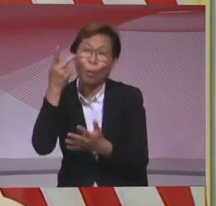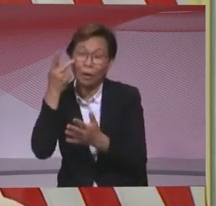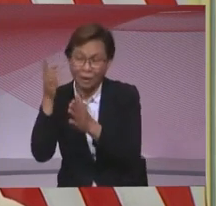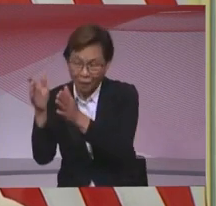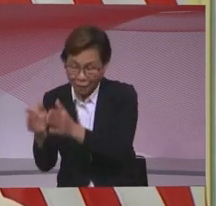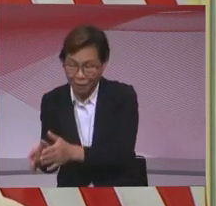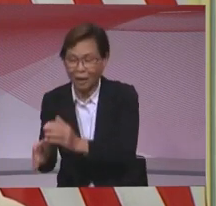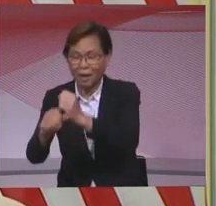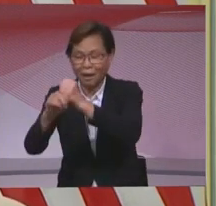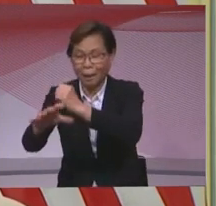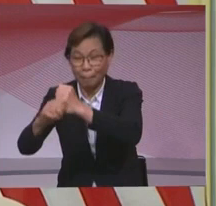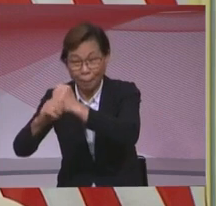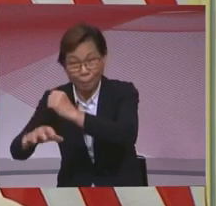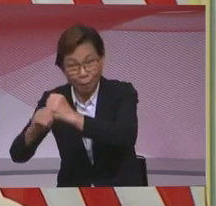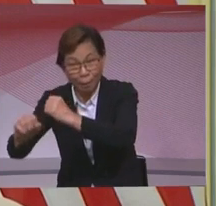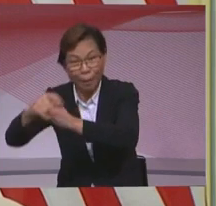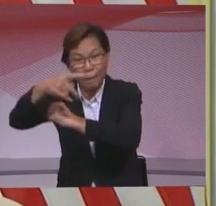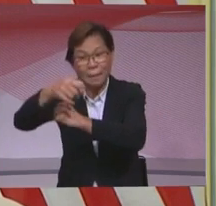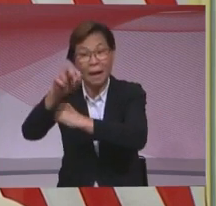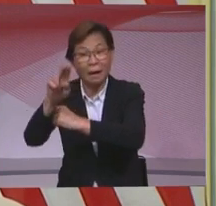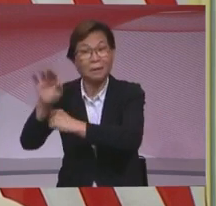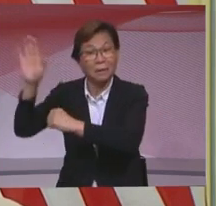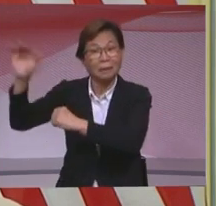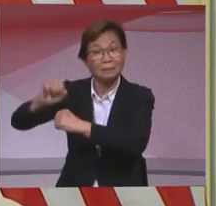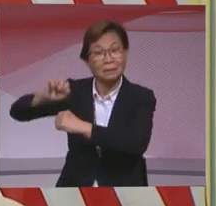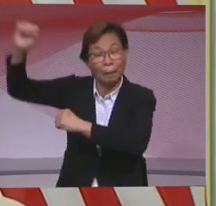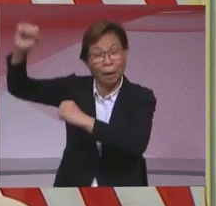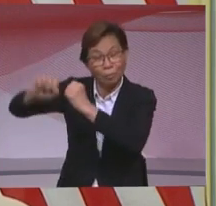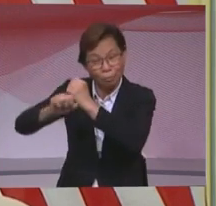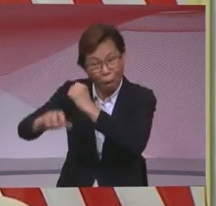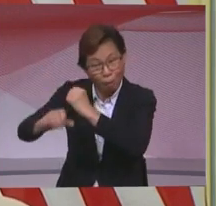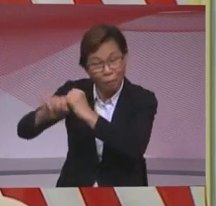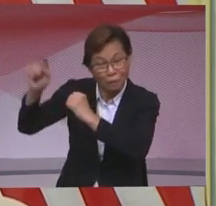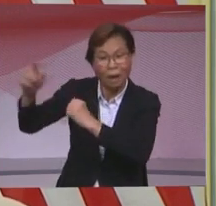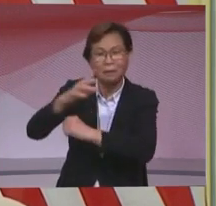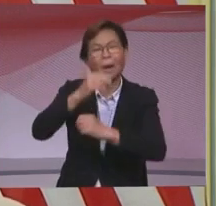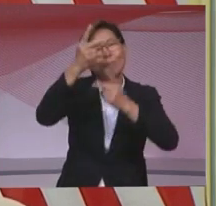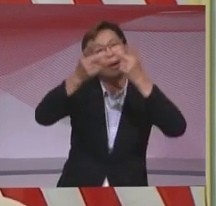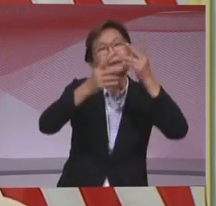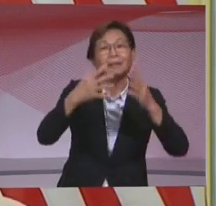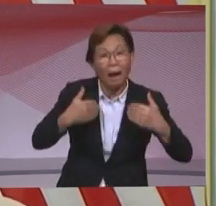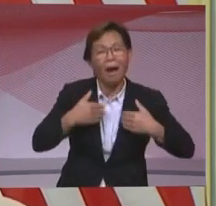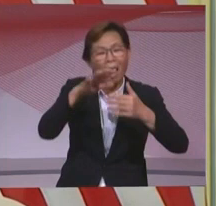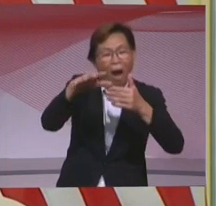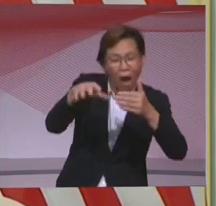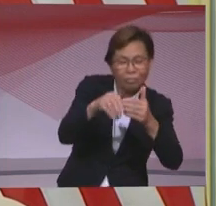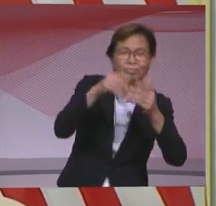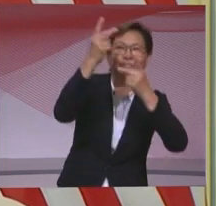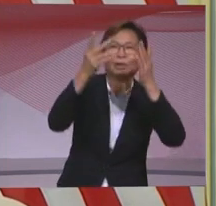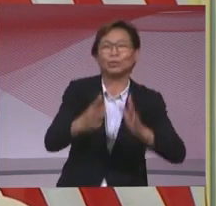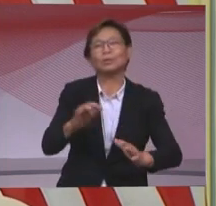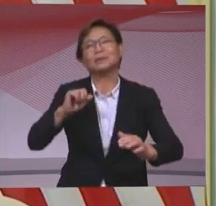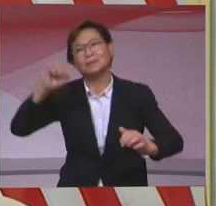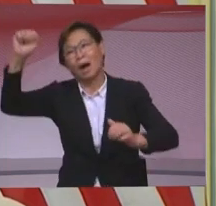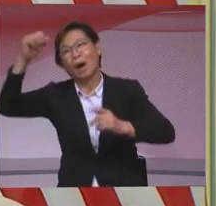yang pergi berkempen waktu PRN, saya tidak menafikan, tetapi termasuk jugalah pelancong-pelancong yang melancong di